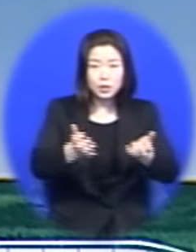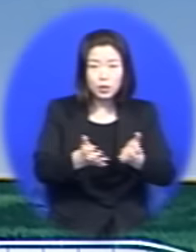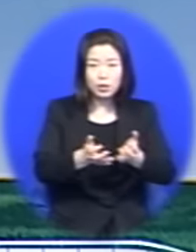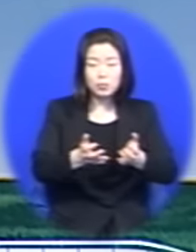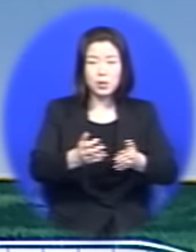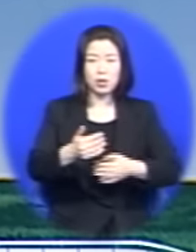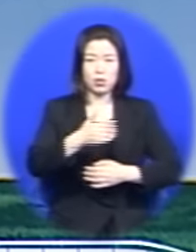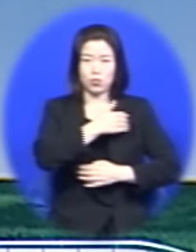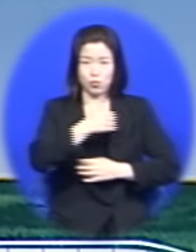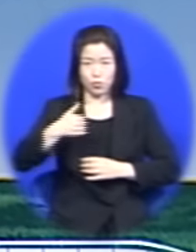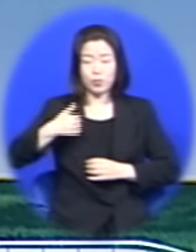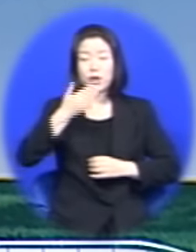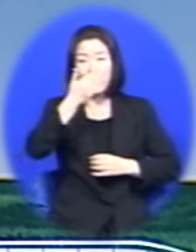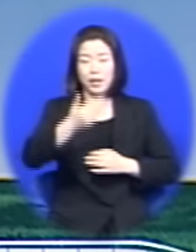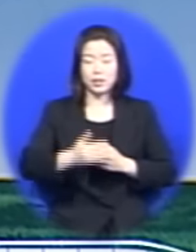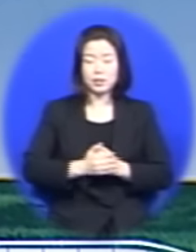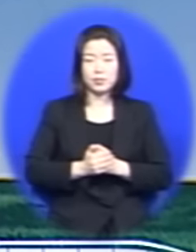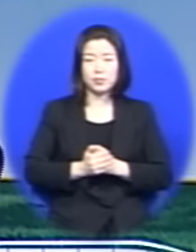있어요.